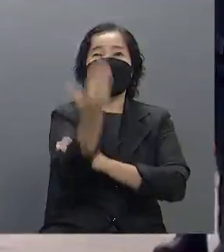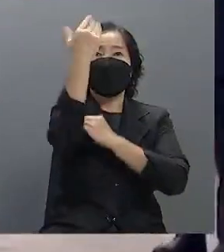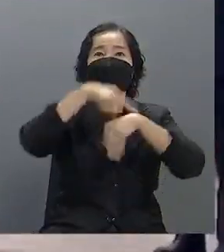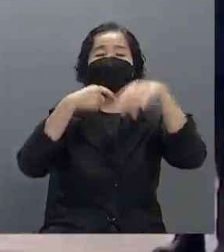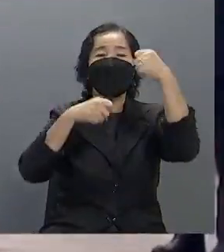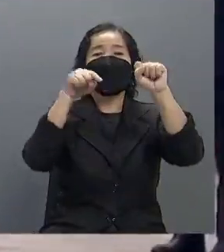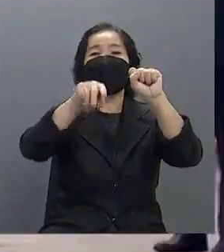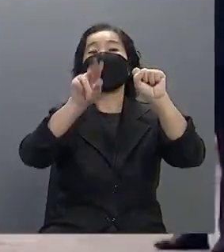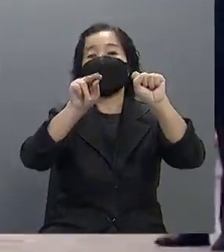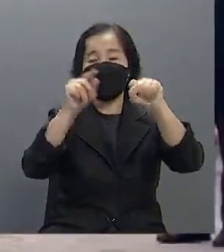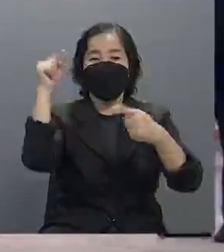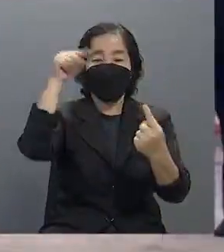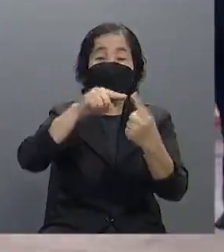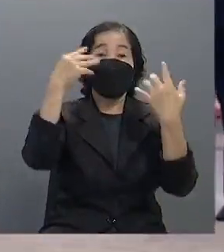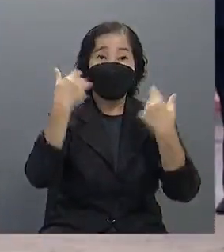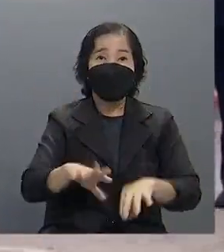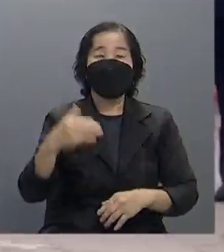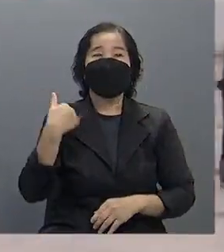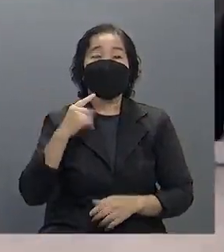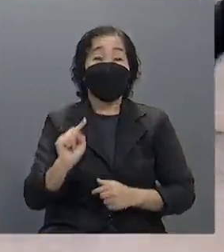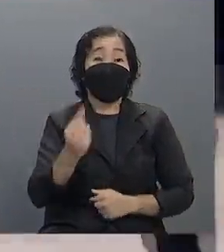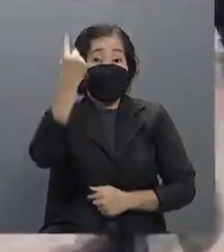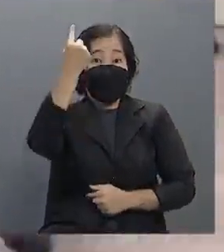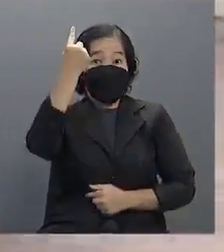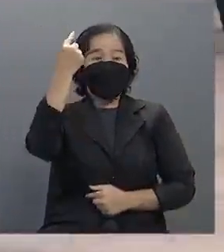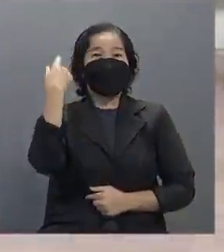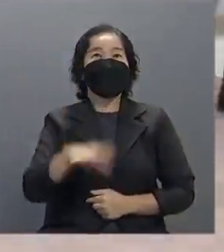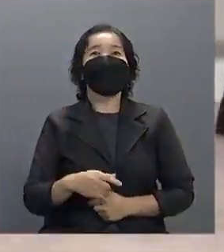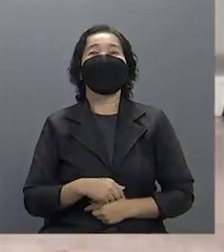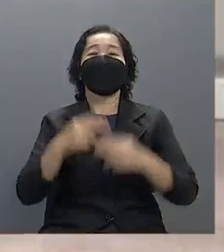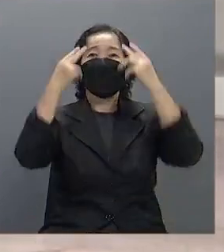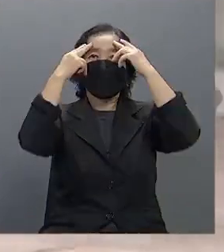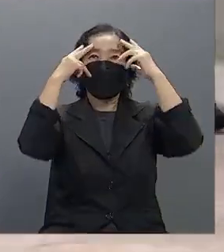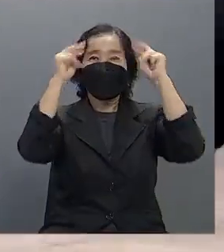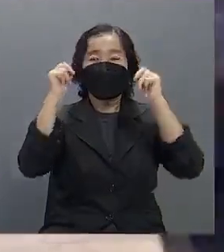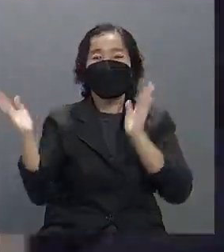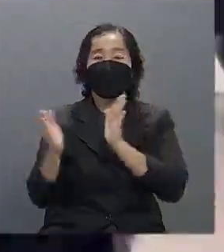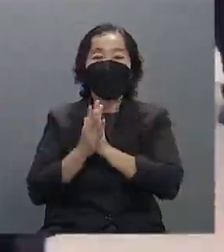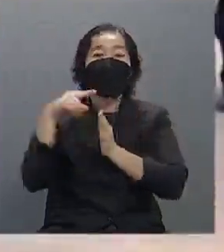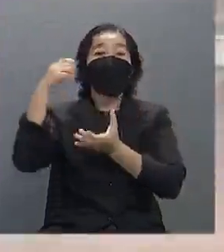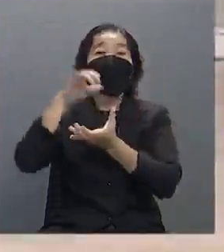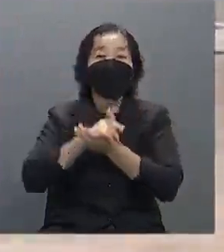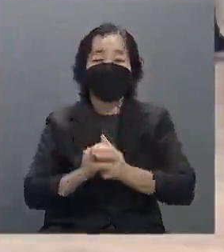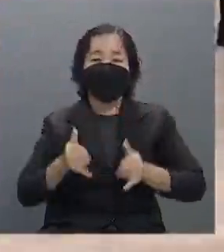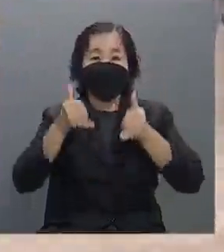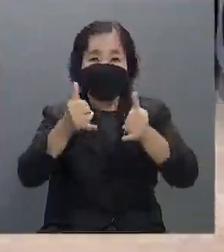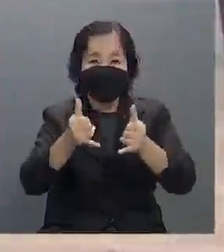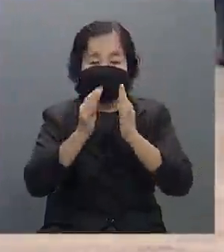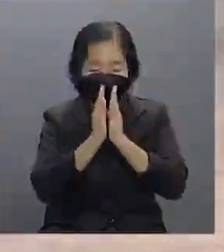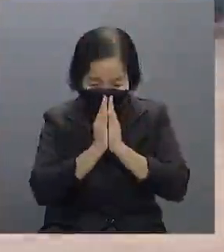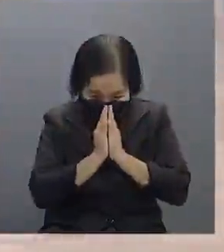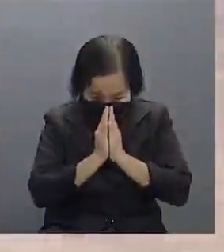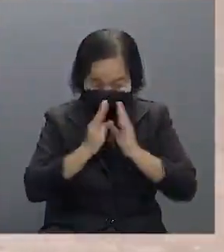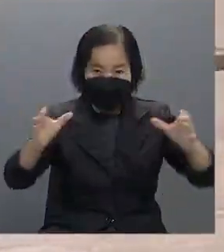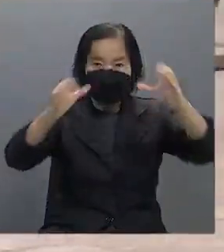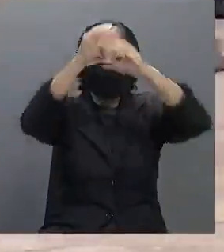ซึ่งสายกว่า2วันแรกของการอภิปรายค่ะเนื่องจากนายกรัฐมนตรีพร้อมภริยานั้นได้เข้าถวายเครื่องสักการะแด่สมเด็จพระสังฆราชนะค